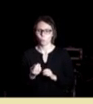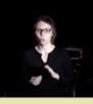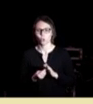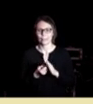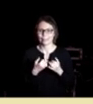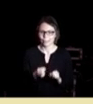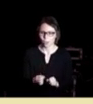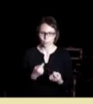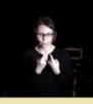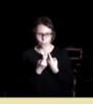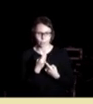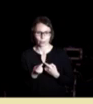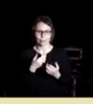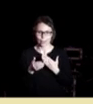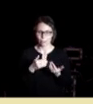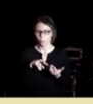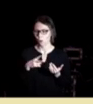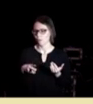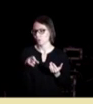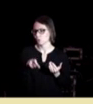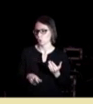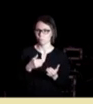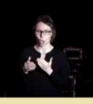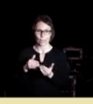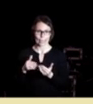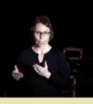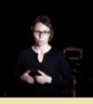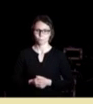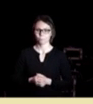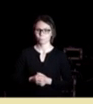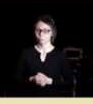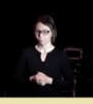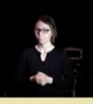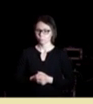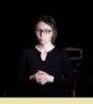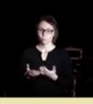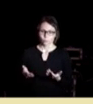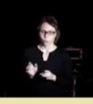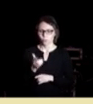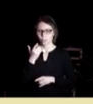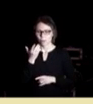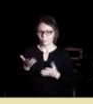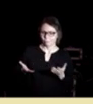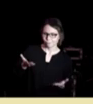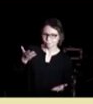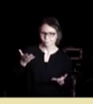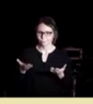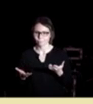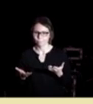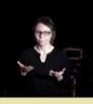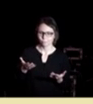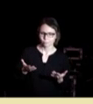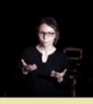tiltak, samtaleterapi og andre typer behandlinger. Sånn sett så blir det en slags avveining da, med